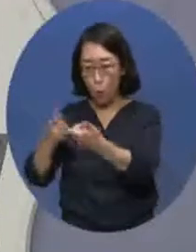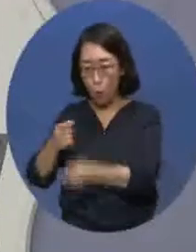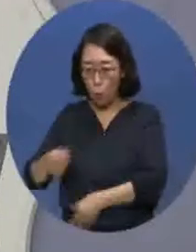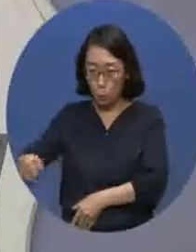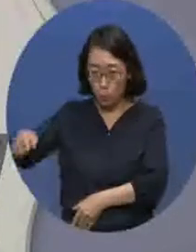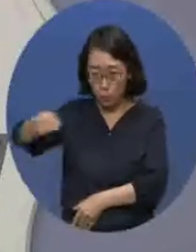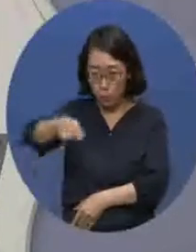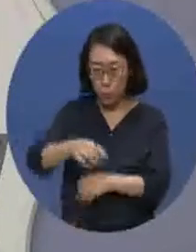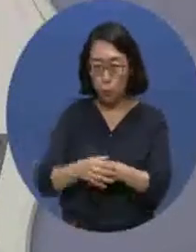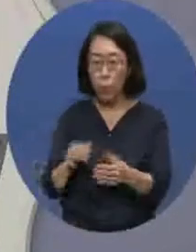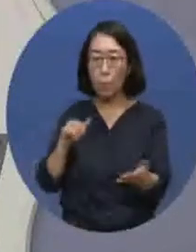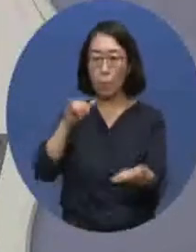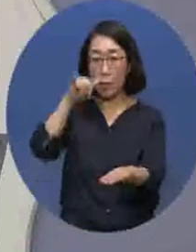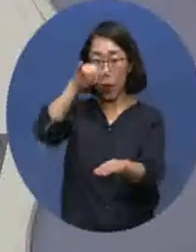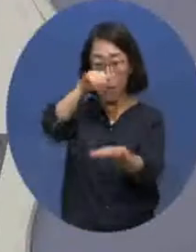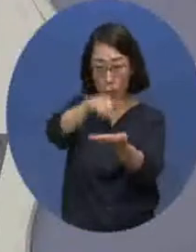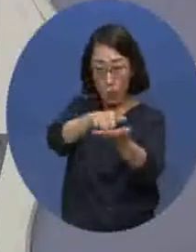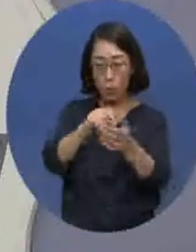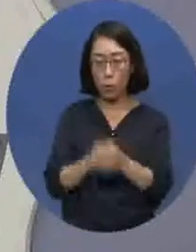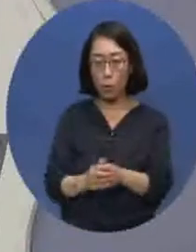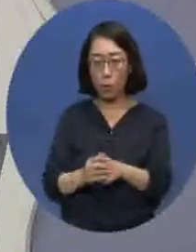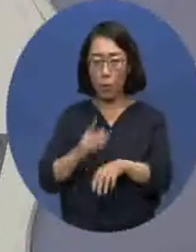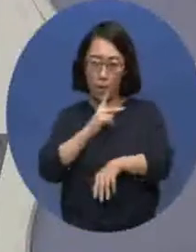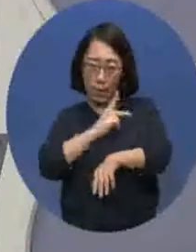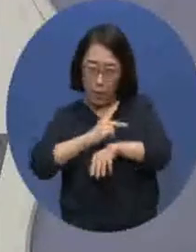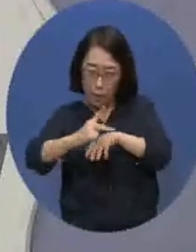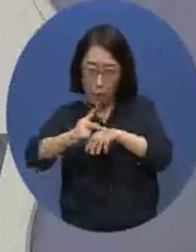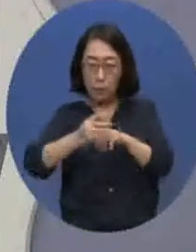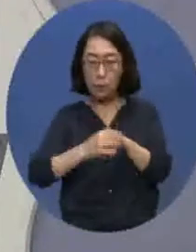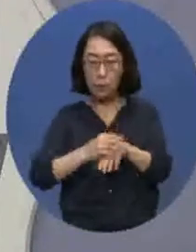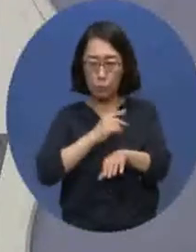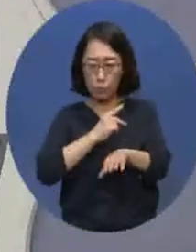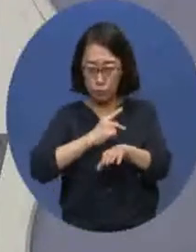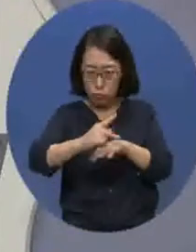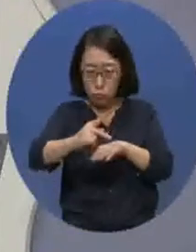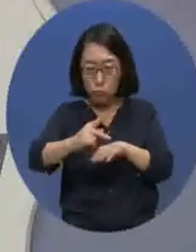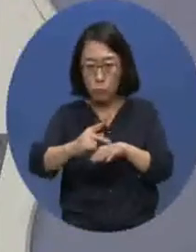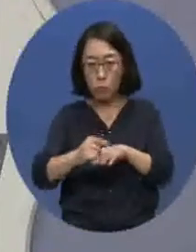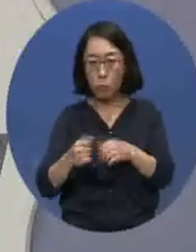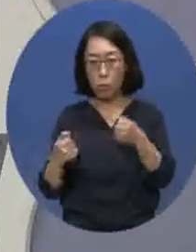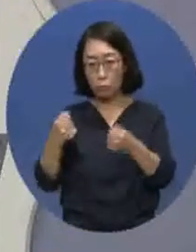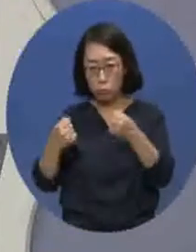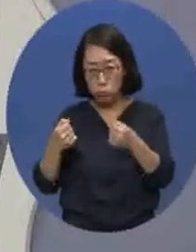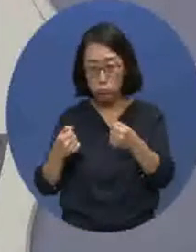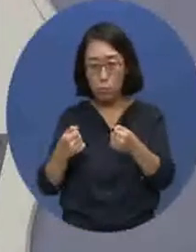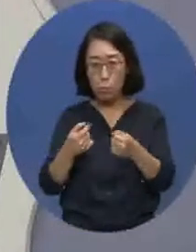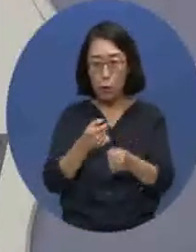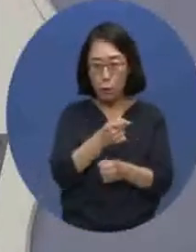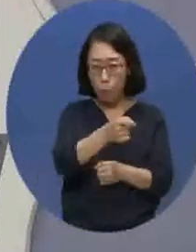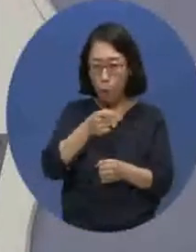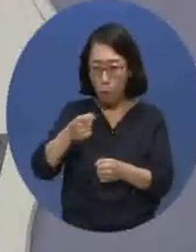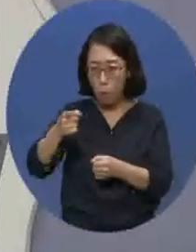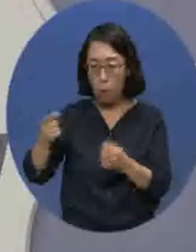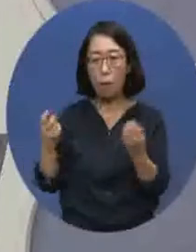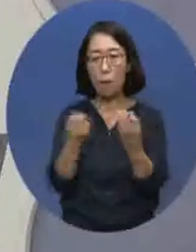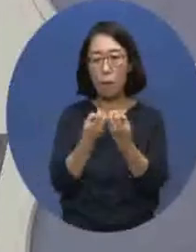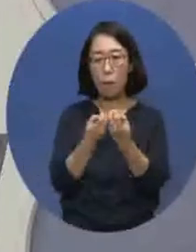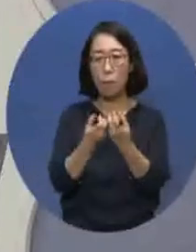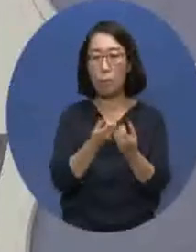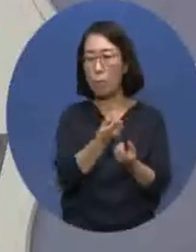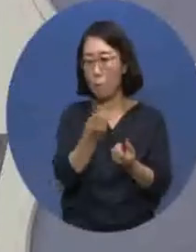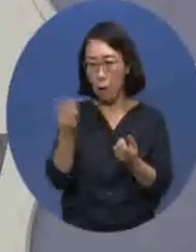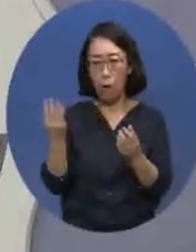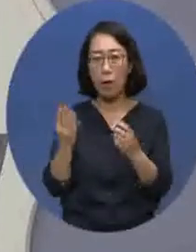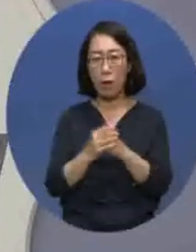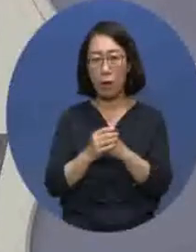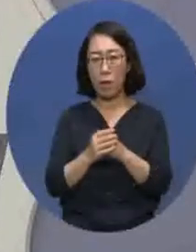비행기를 타고 갈 수도 있고 ktx 를 타고 갈 수도 있고 어 이런 한번 말씀을 드려 보고 싶습니다